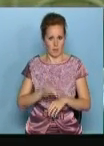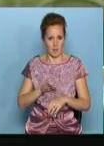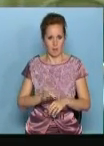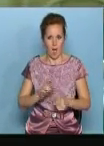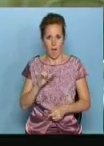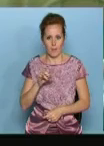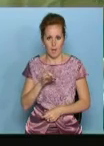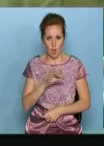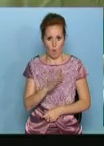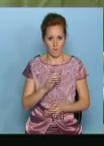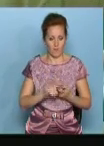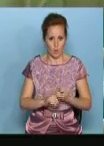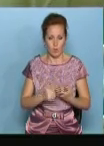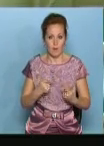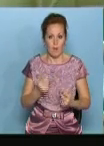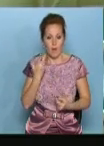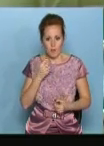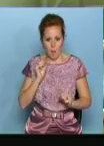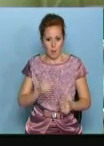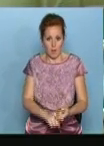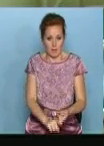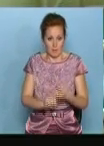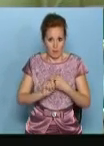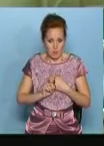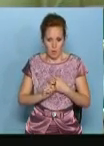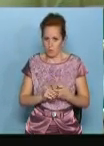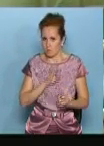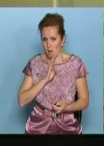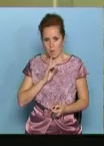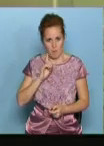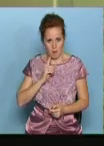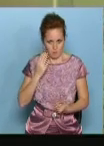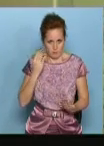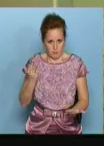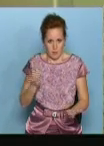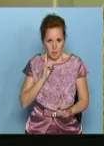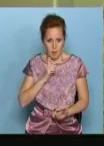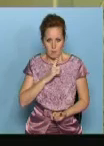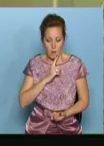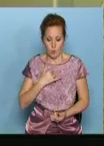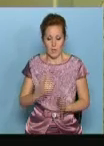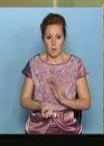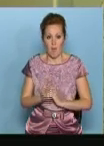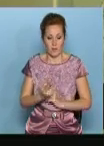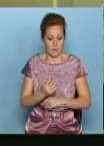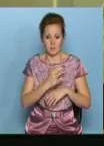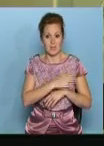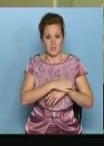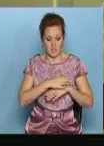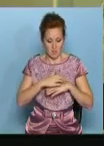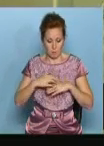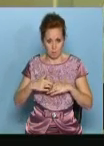Где и когда малышка могла подхватить заразу, мама до сих пор не понимает. У нас появилась сыпь на шее,